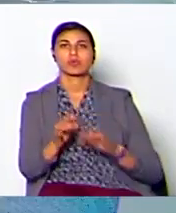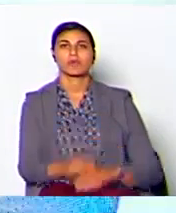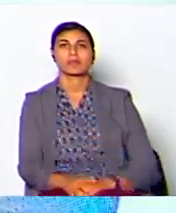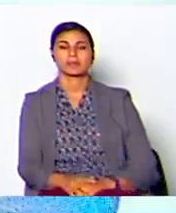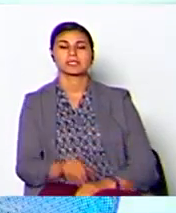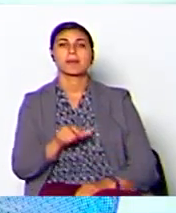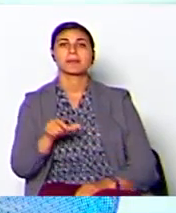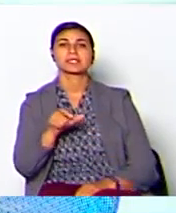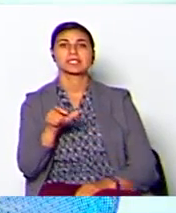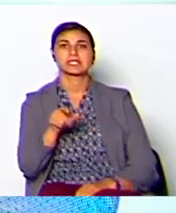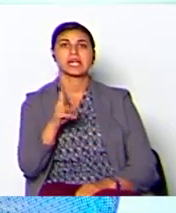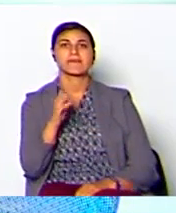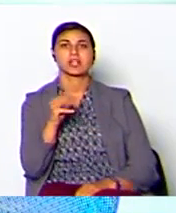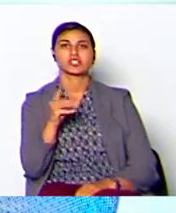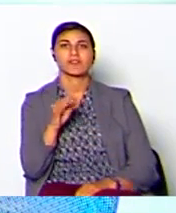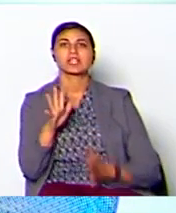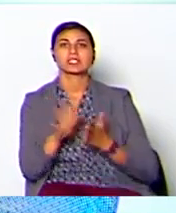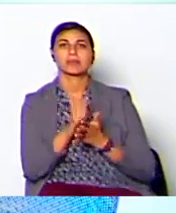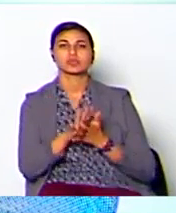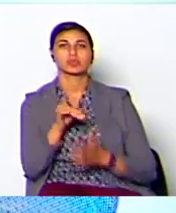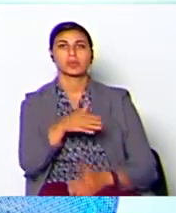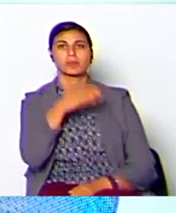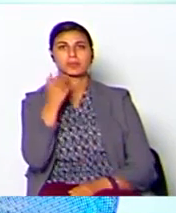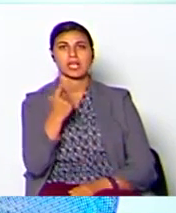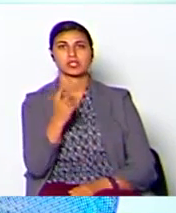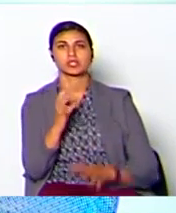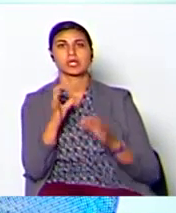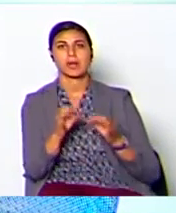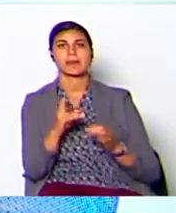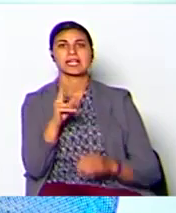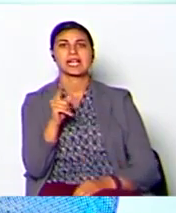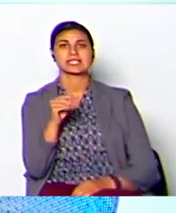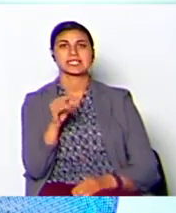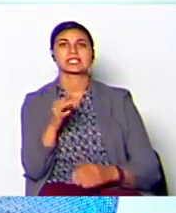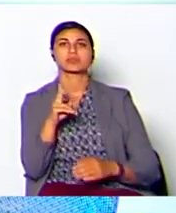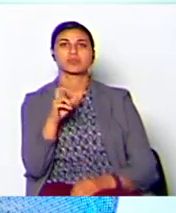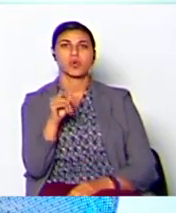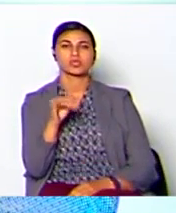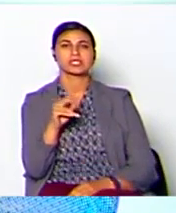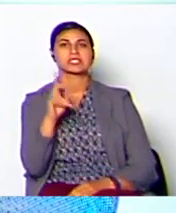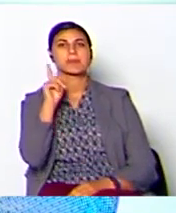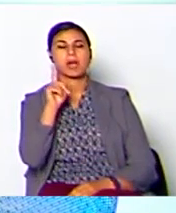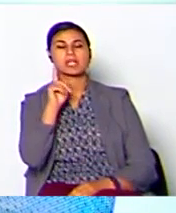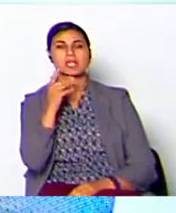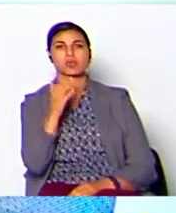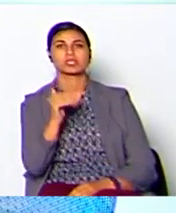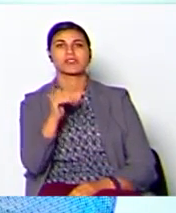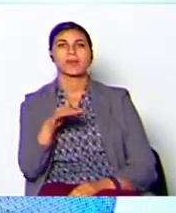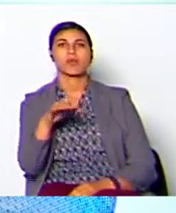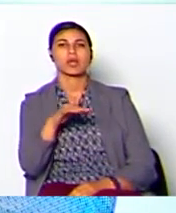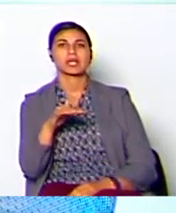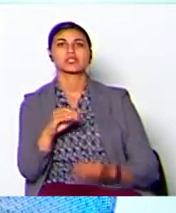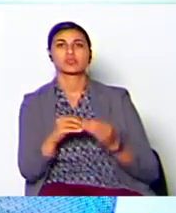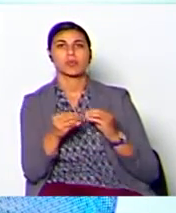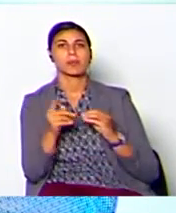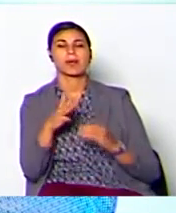მდინარე გაზრეთულასა და მაშავერას დაბინძურება არ არის ეს ერთი კონკრეტული კაზრეთის ან ბოლნისის ან მარნეულის ან ქვემო ქართლის პრობლემა,